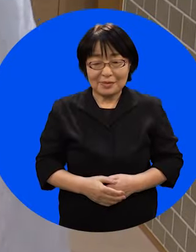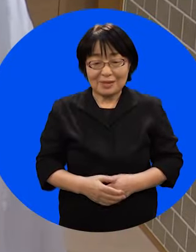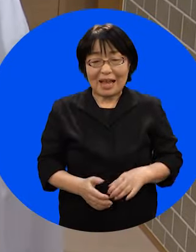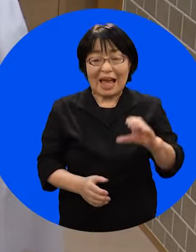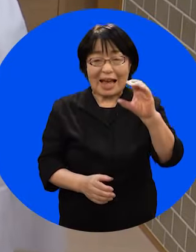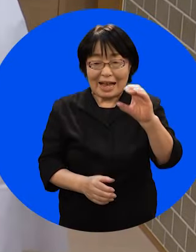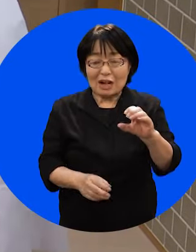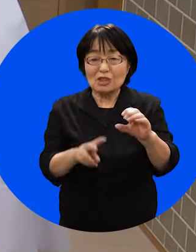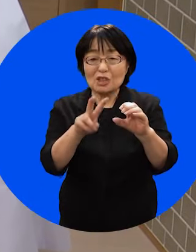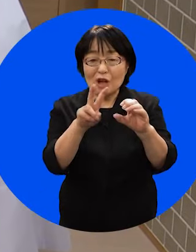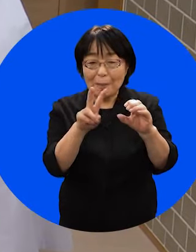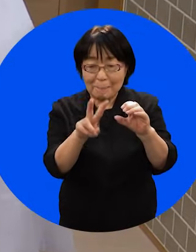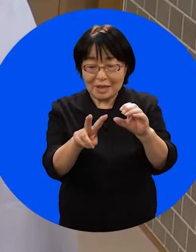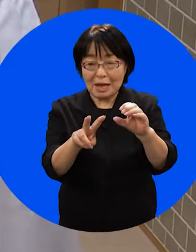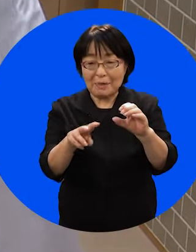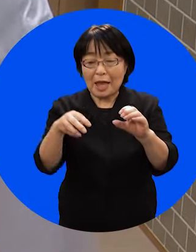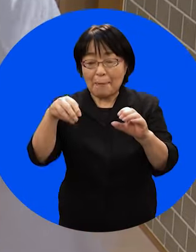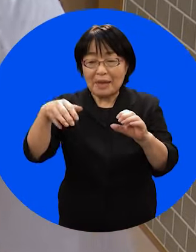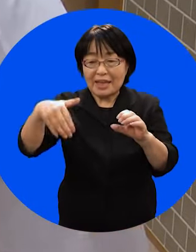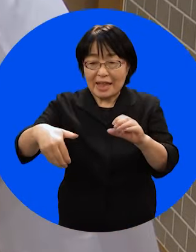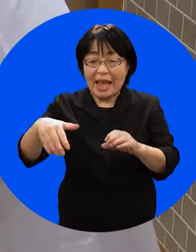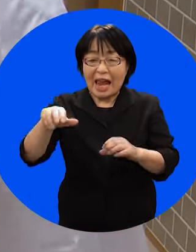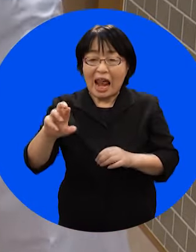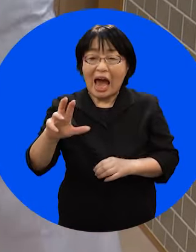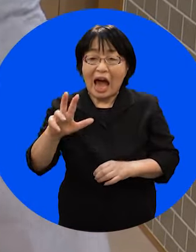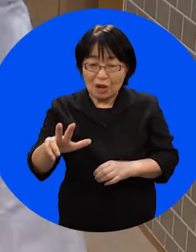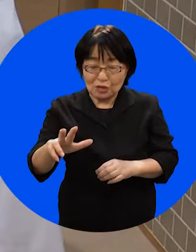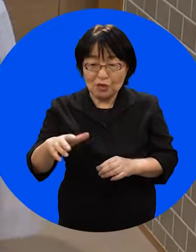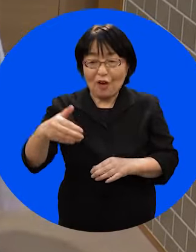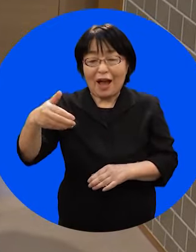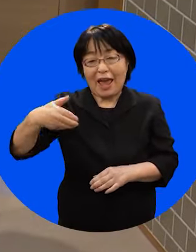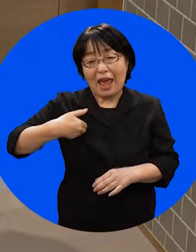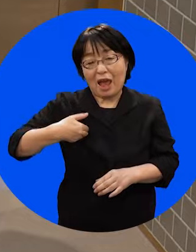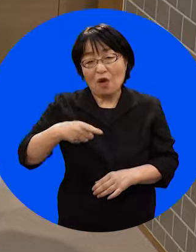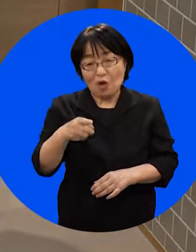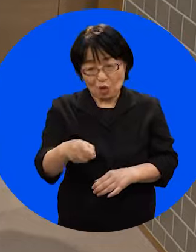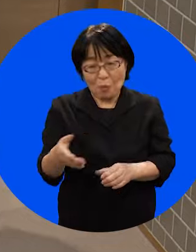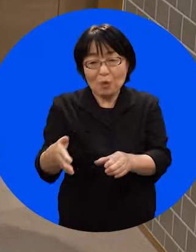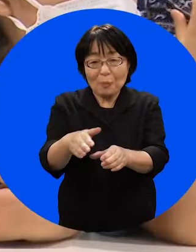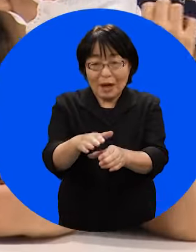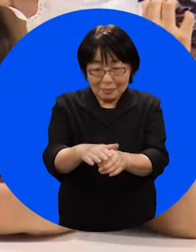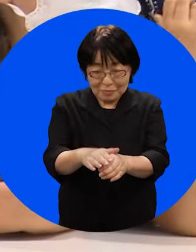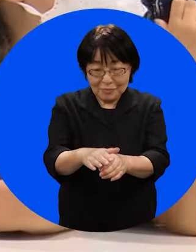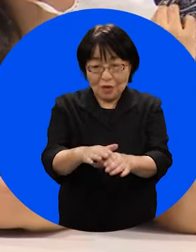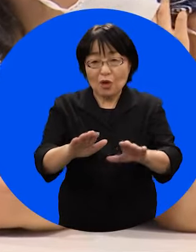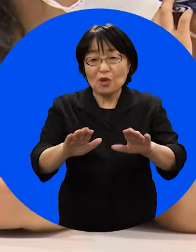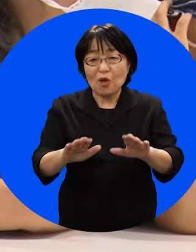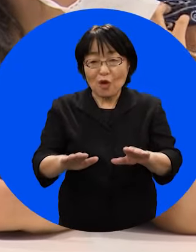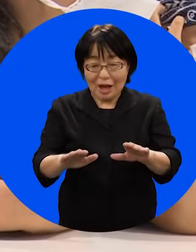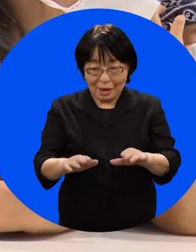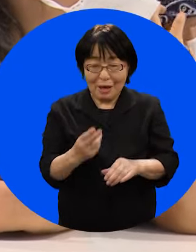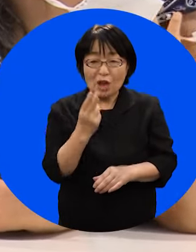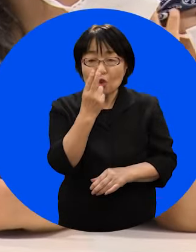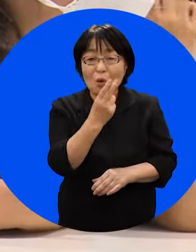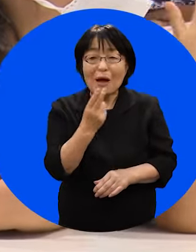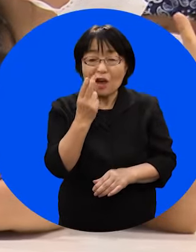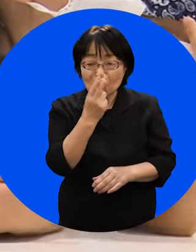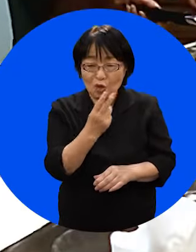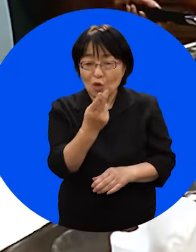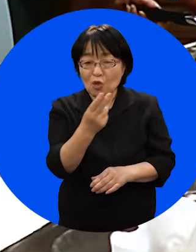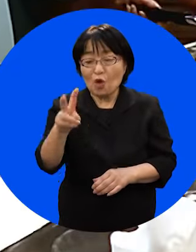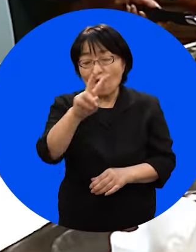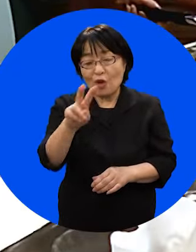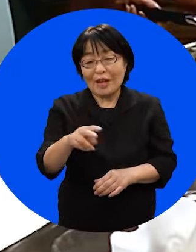やビタミン、ミネラルなども豊富に含まれています。今回はトマトドリアに入れてまろやかな仕上がりにします